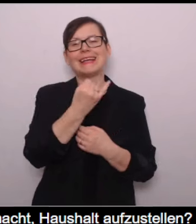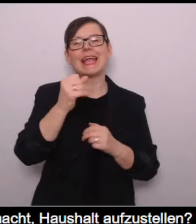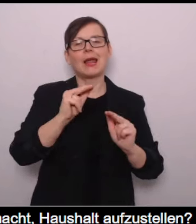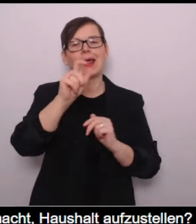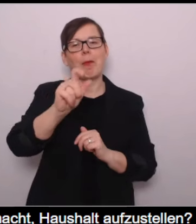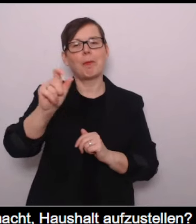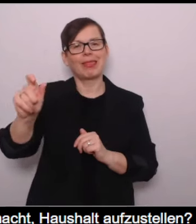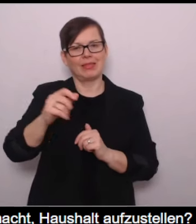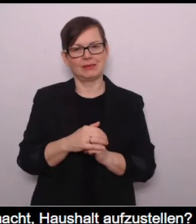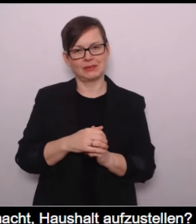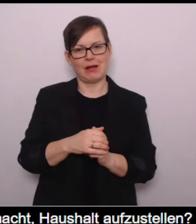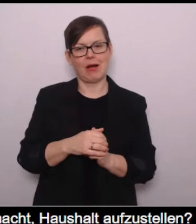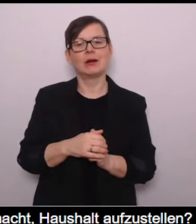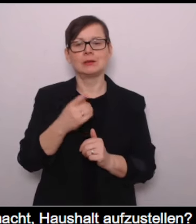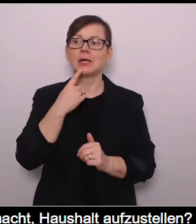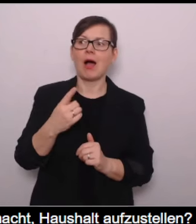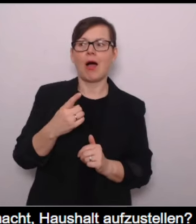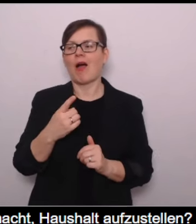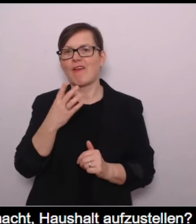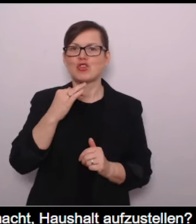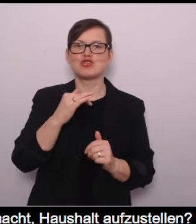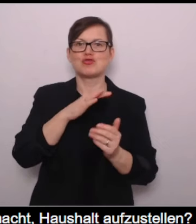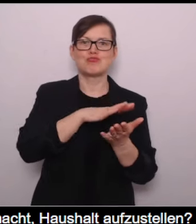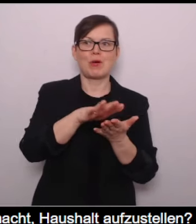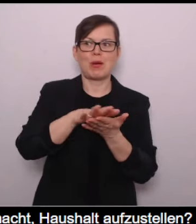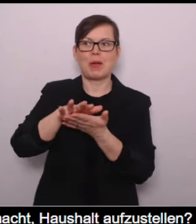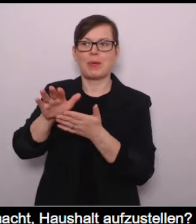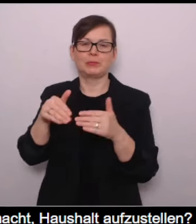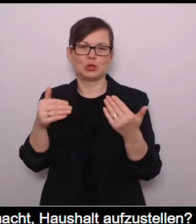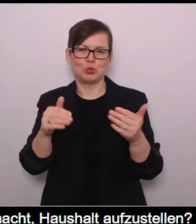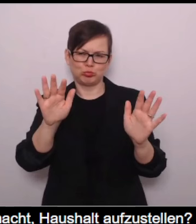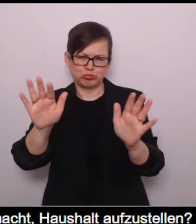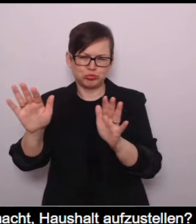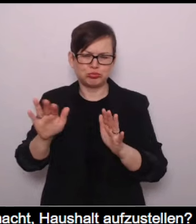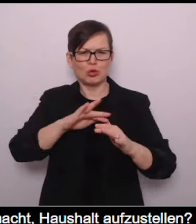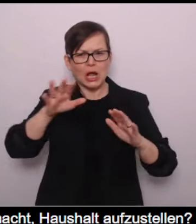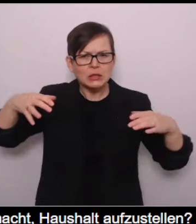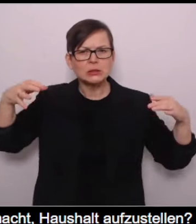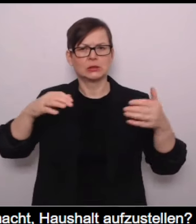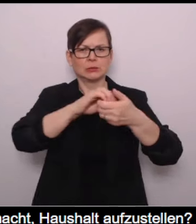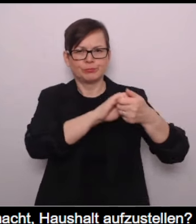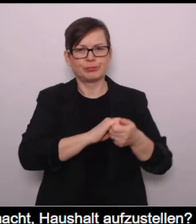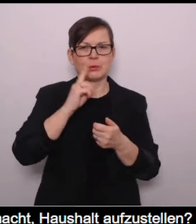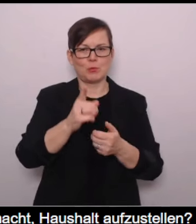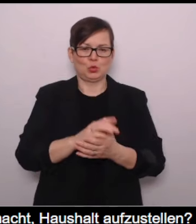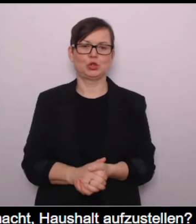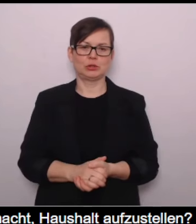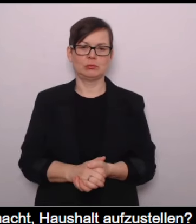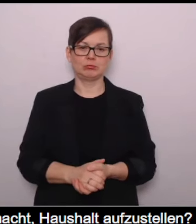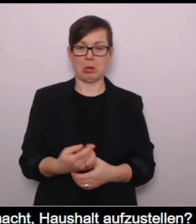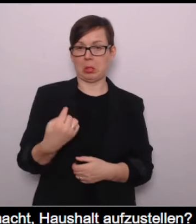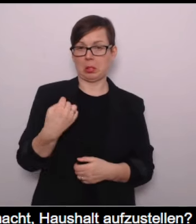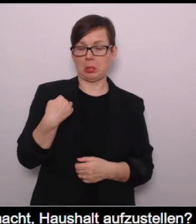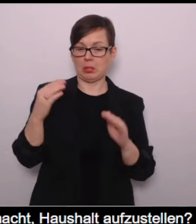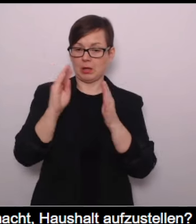Vorstellungen. Natürlich hat es auch gewisse Ritualwirkung, weil jeder Minister zunächst mal, jede Ministerin dann eher vom maximalen Ansatz ausgeht.